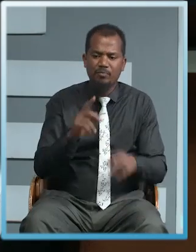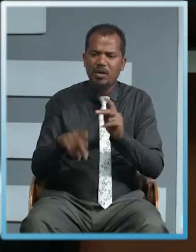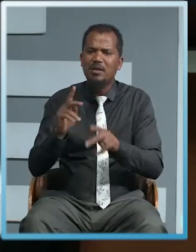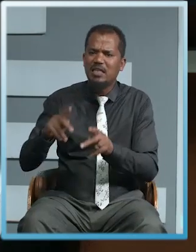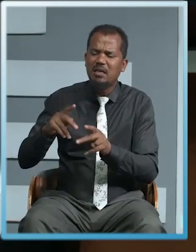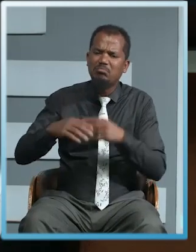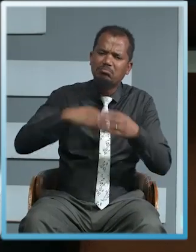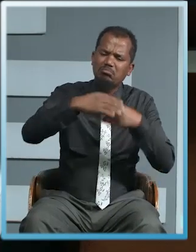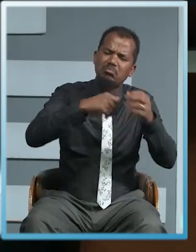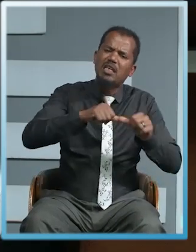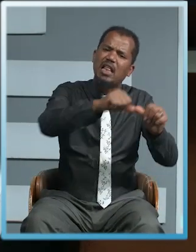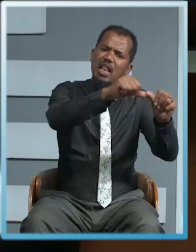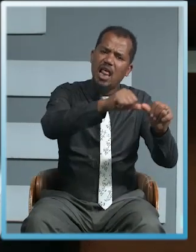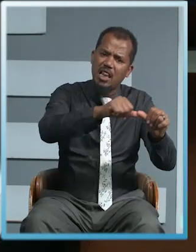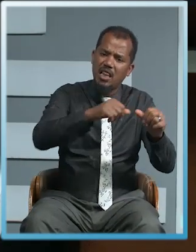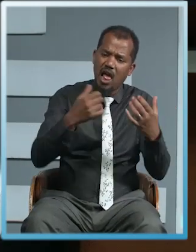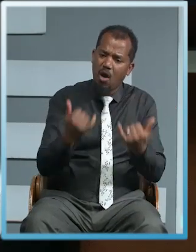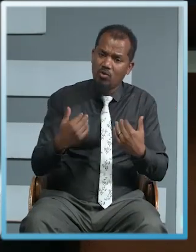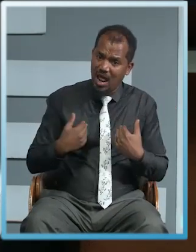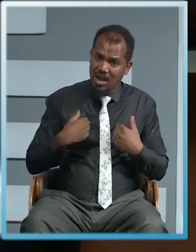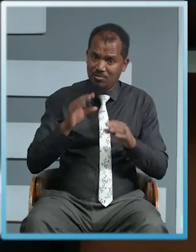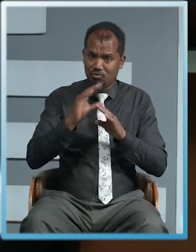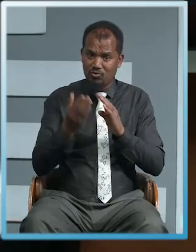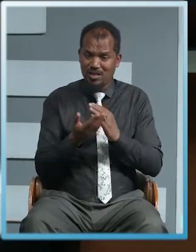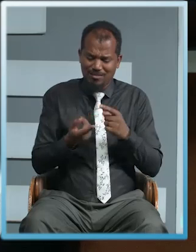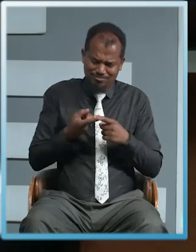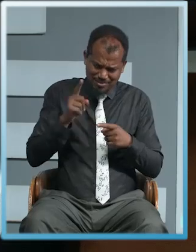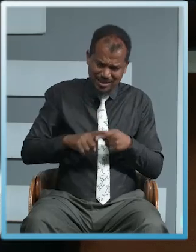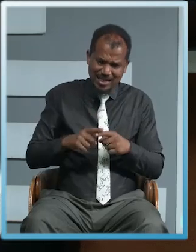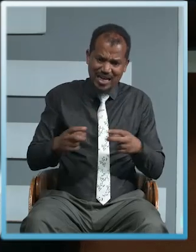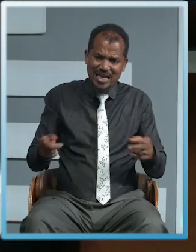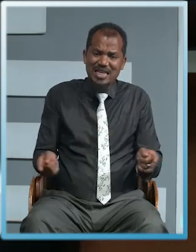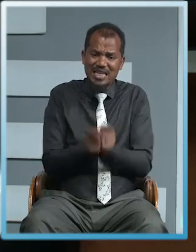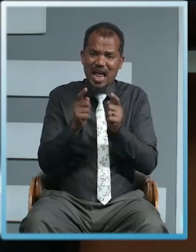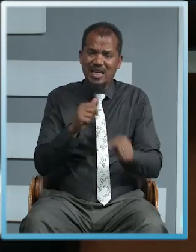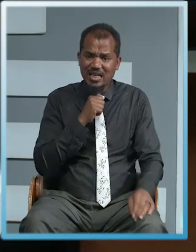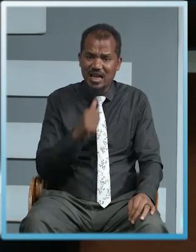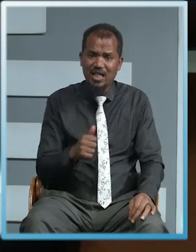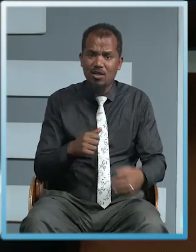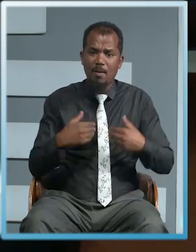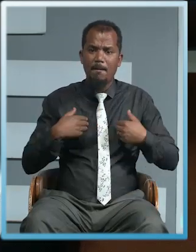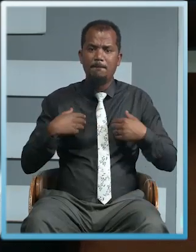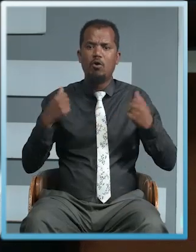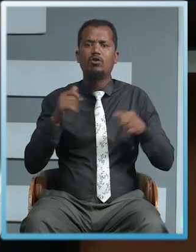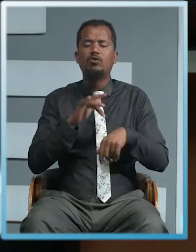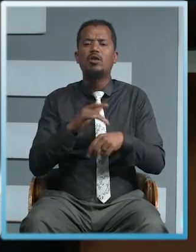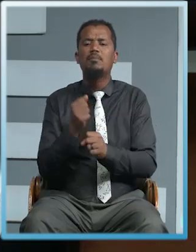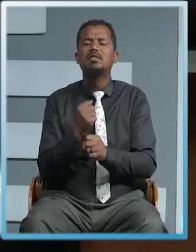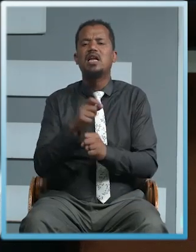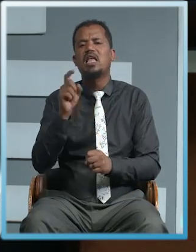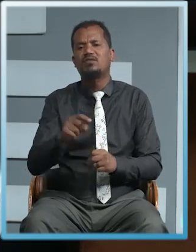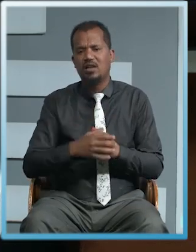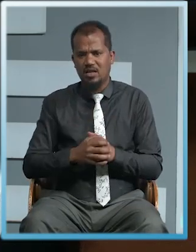ህብረተሰብ ይቀጥላል። ስለዚህ አሁን ያለንበት ሁኔታ ላይ መልሰን እንዳንገናኝ ደግሞ በወጣቱ ላይ መስራት